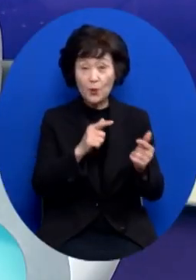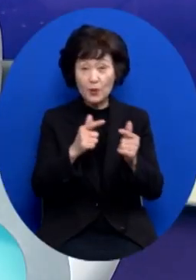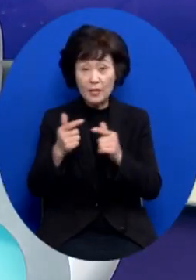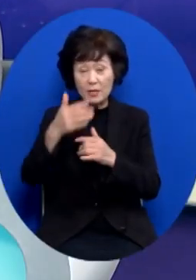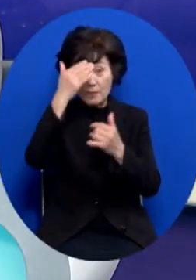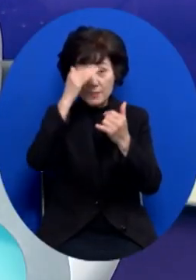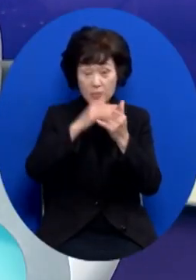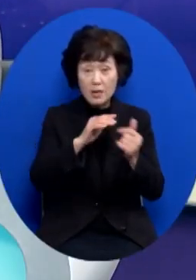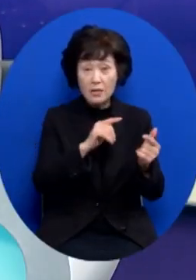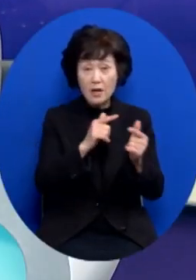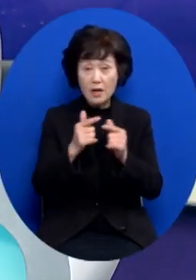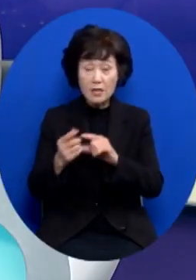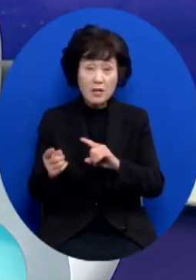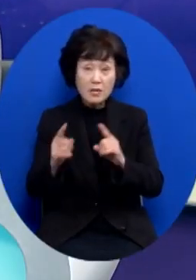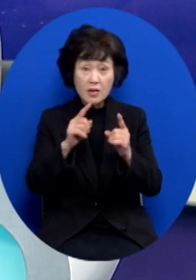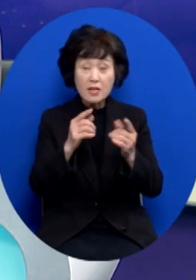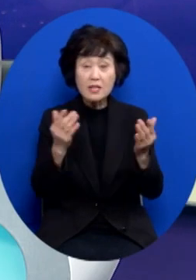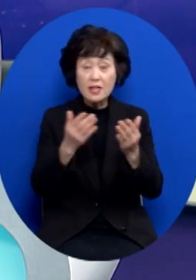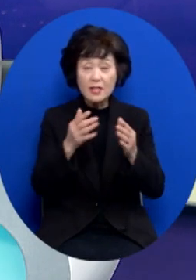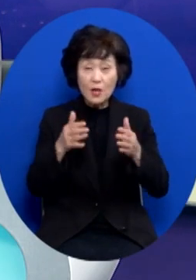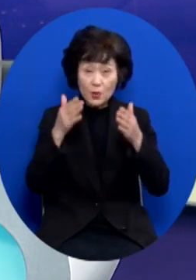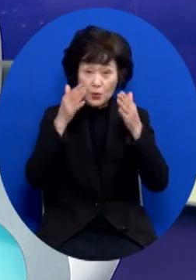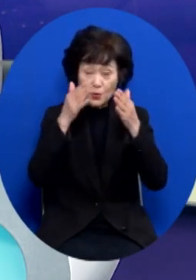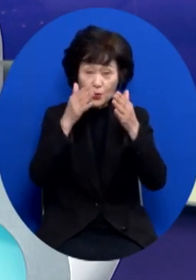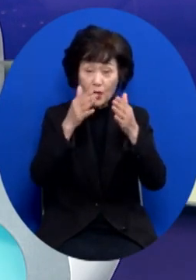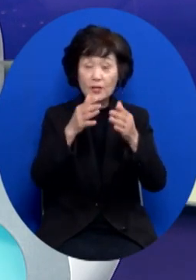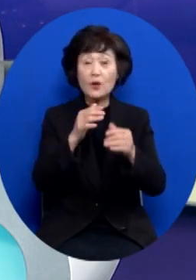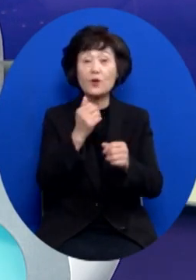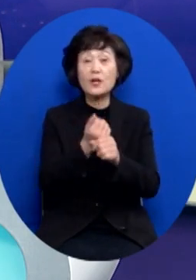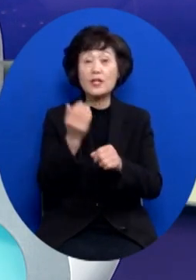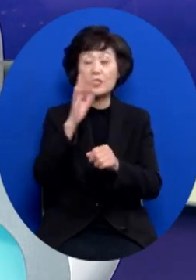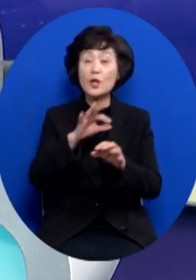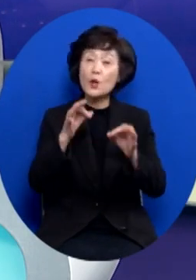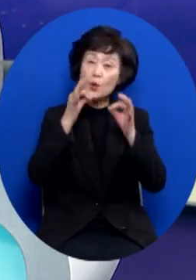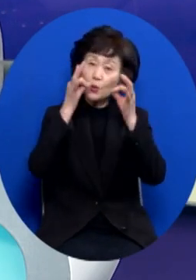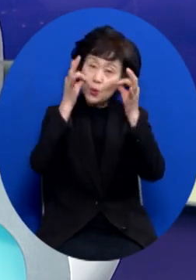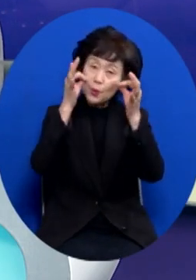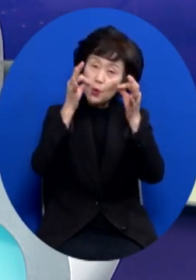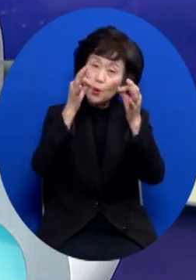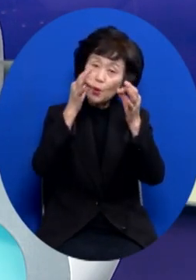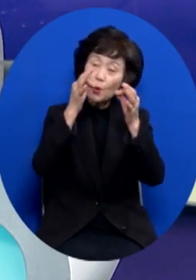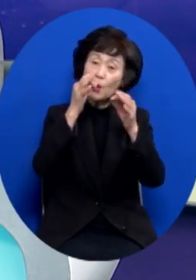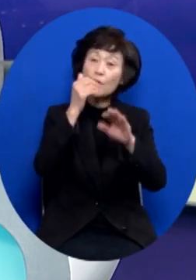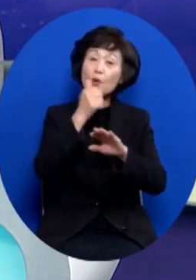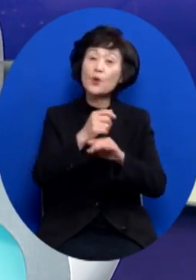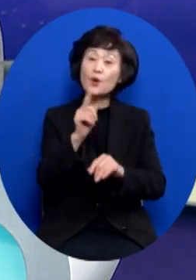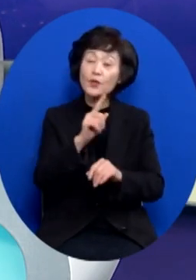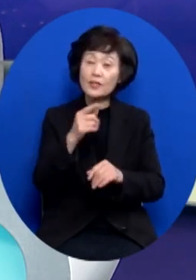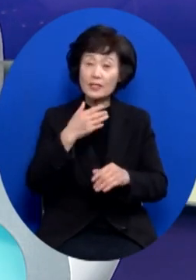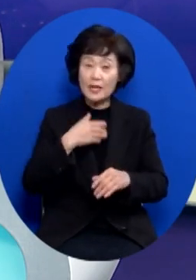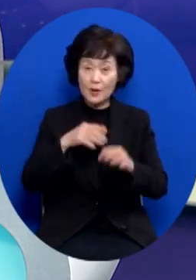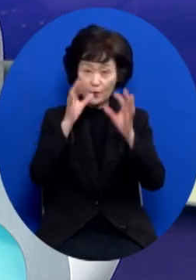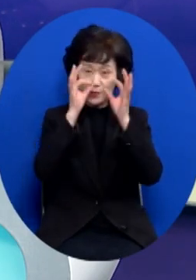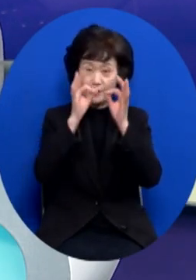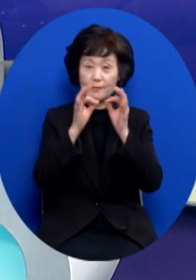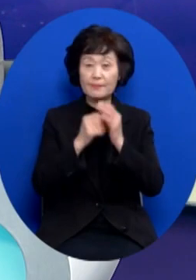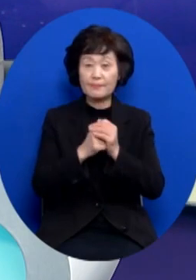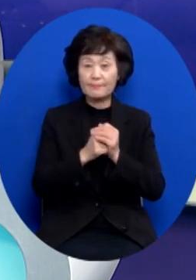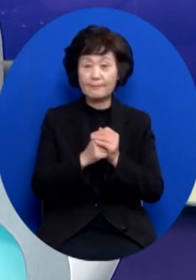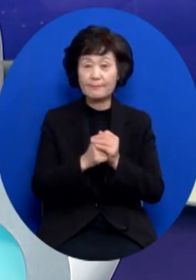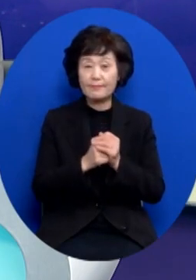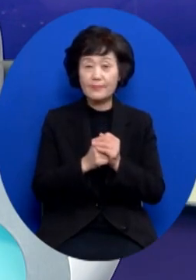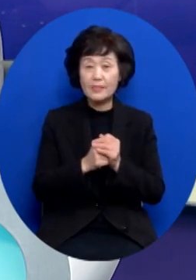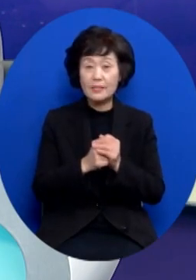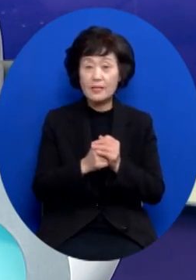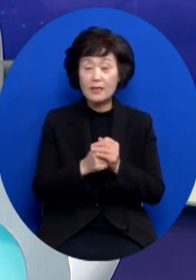다음 세대를 살리는 일에 주력하겠다는 각오를 밝혔는데요 교단들의 노력이 좀 어떻게 추진되고 있는지 살펴보겠습니다 예장통합이 청년세대